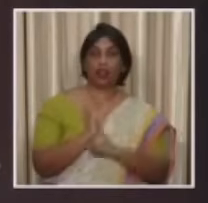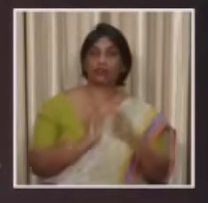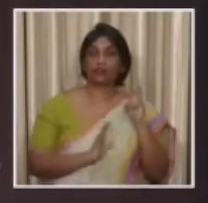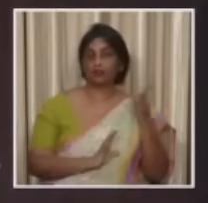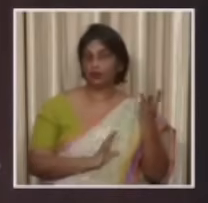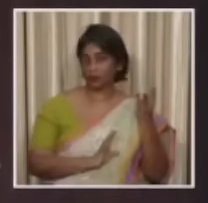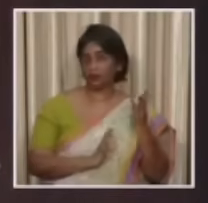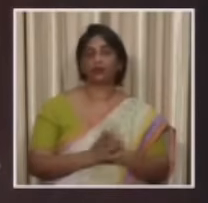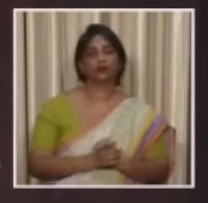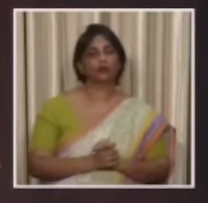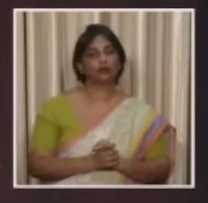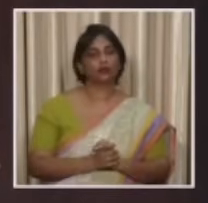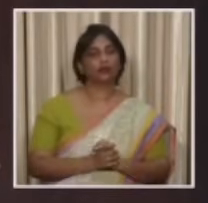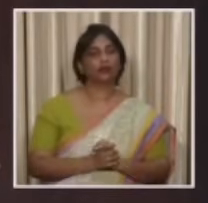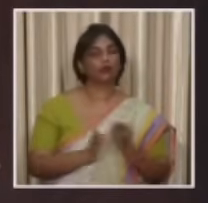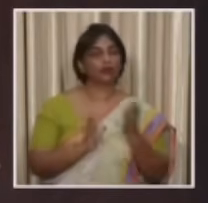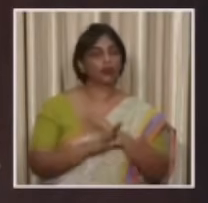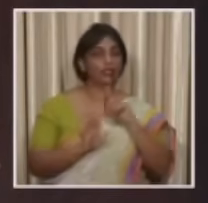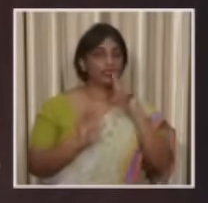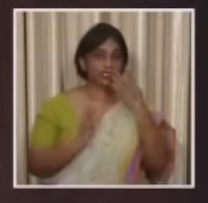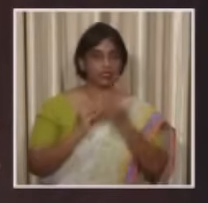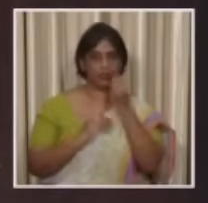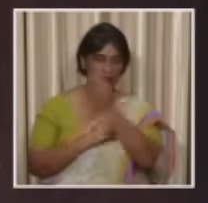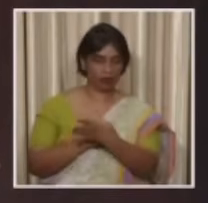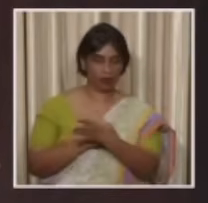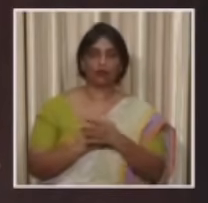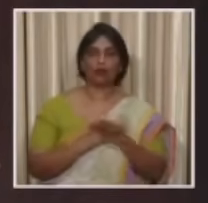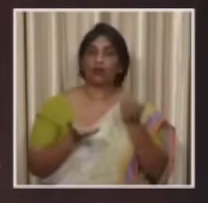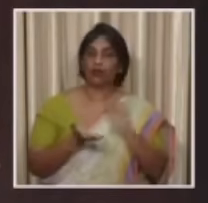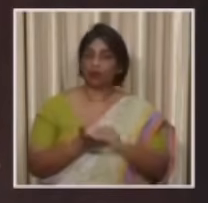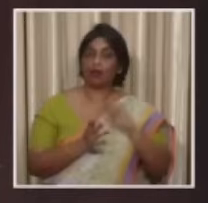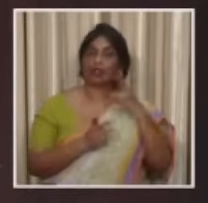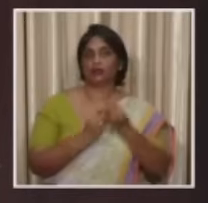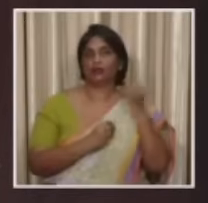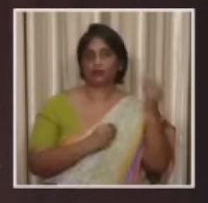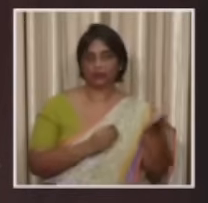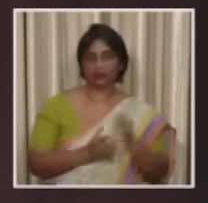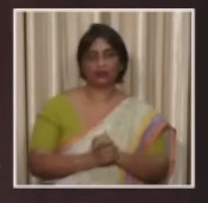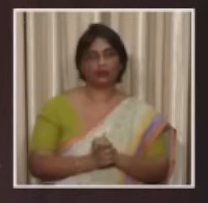3,00,300,000ක්. ගණ්ඩ කලින් 100ක් දුන්නා, ඊට පස්සේ ඉතුරු 200 ගිහිලා දුන්නා.